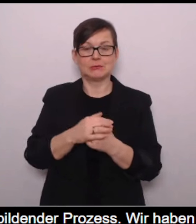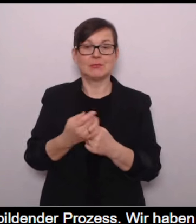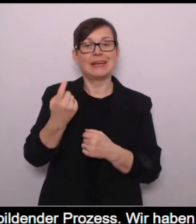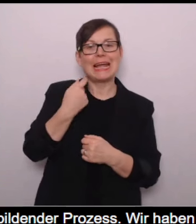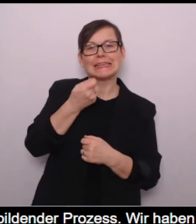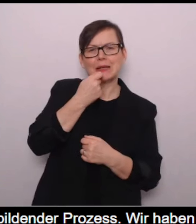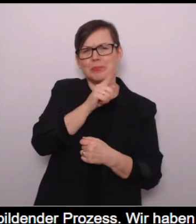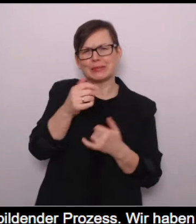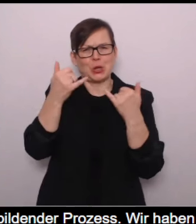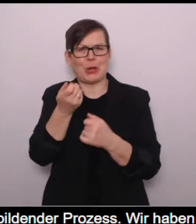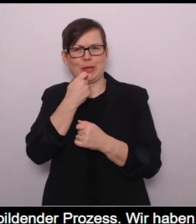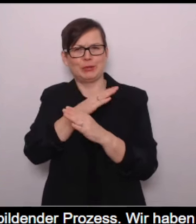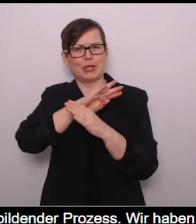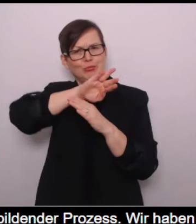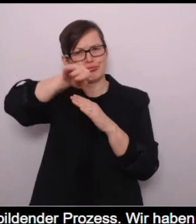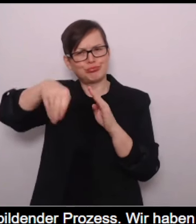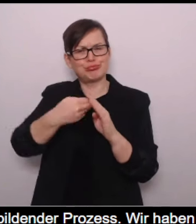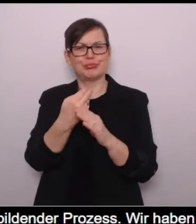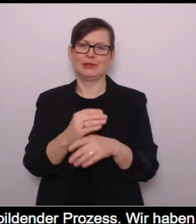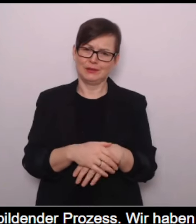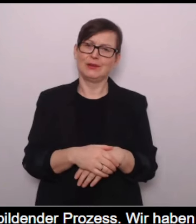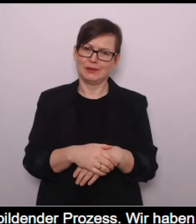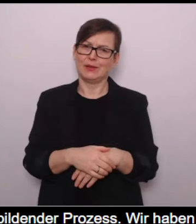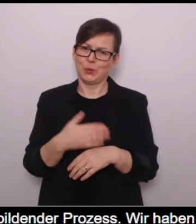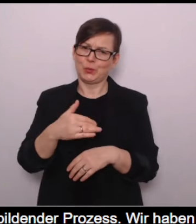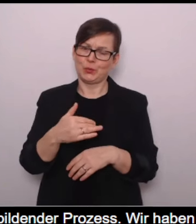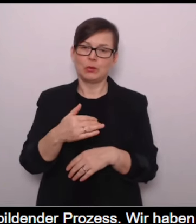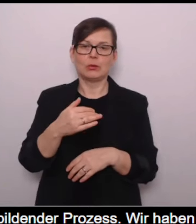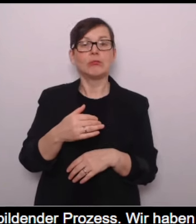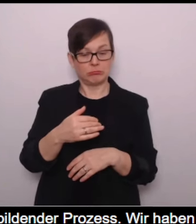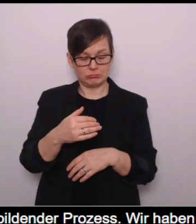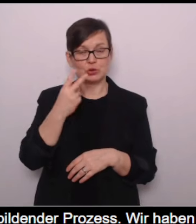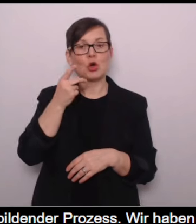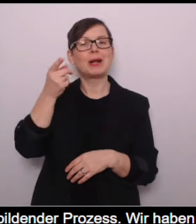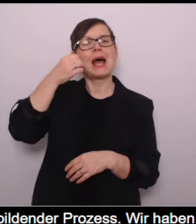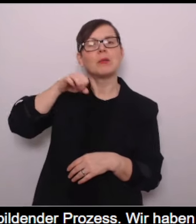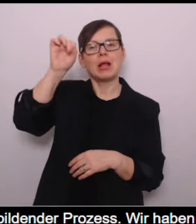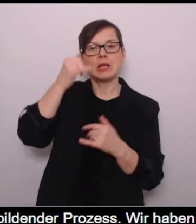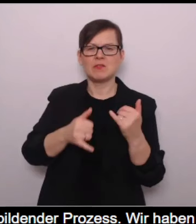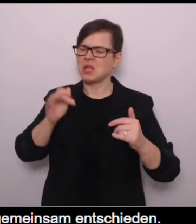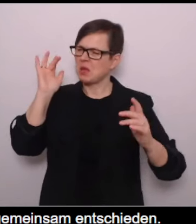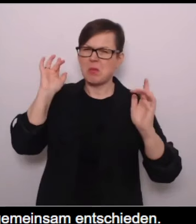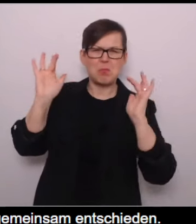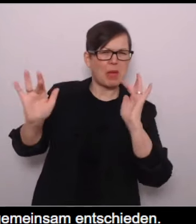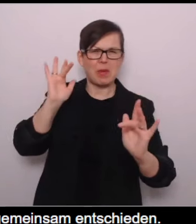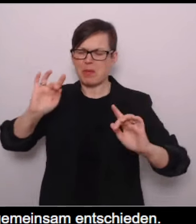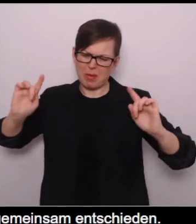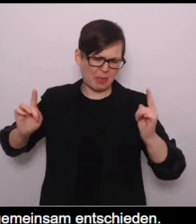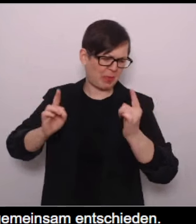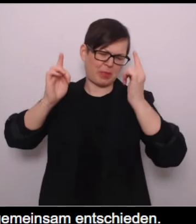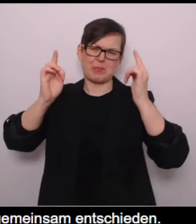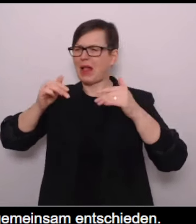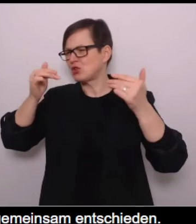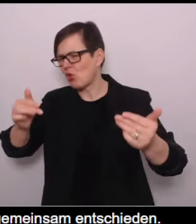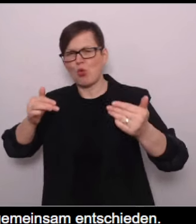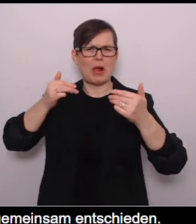und denken Sie bitte, also es waren de facto 24 Stunden, wenn man von gestern Mittag bis heute Mittag rechnet. Und sehen Sie, wie das